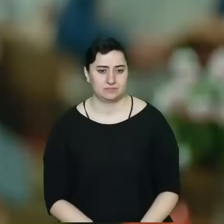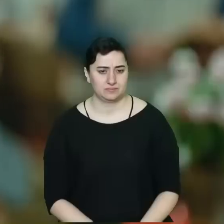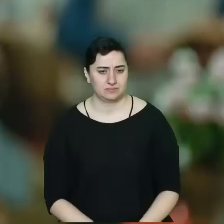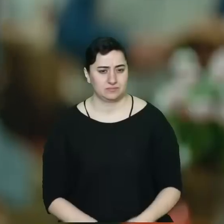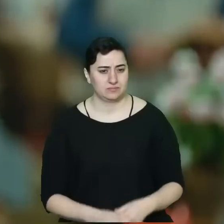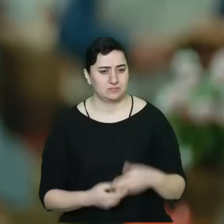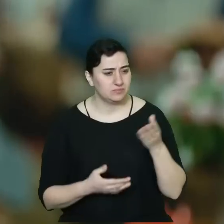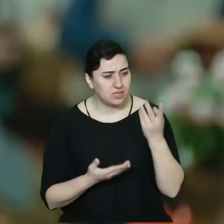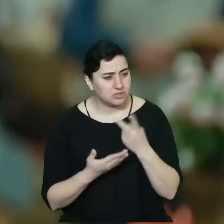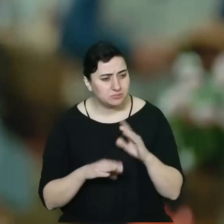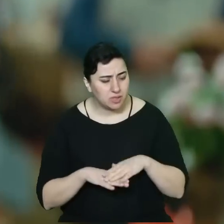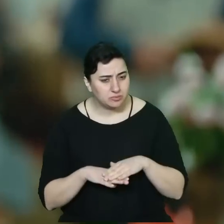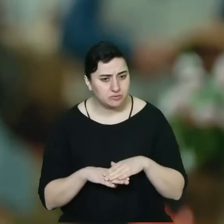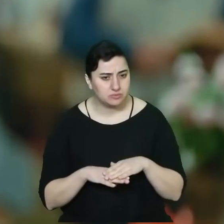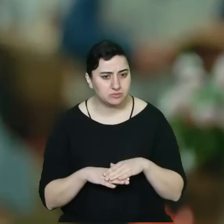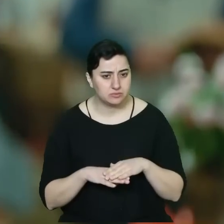Resim ne yapacaksın lan?